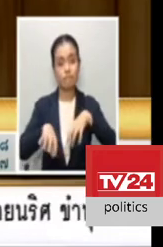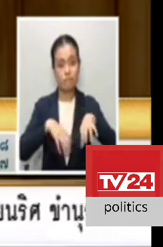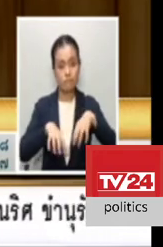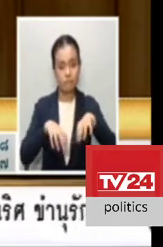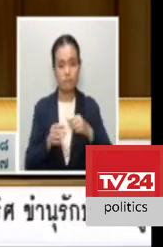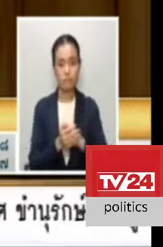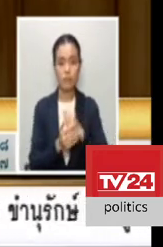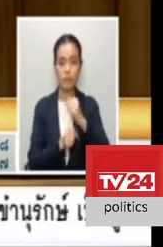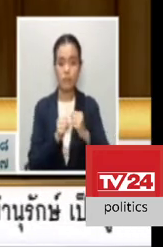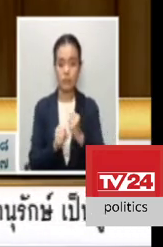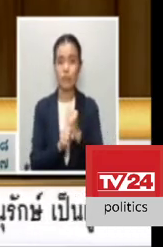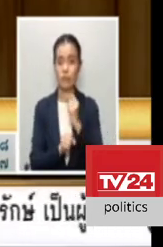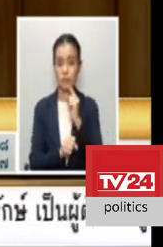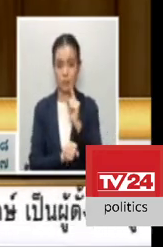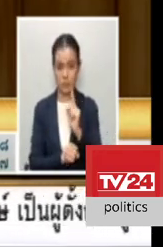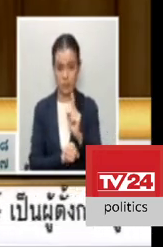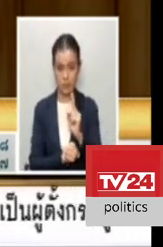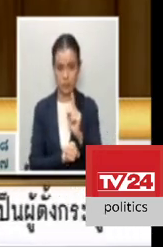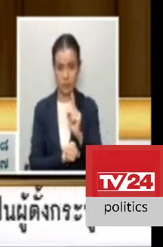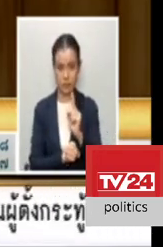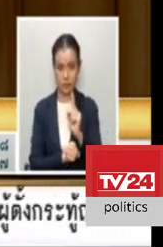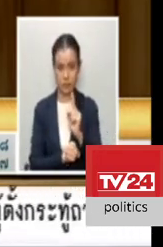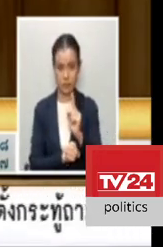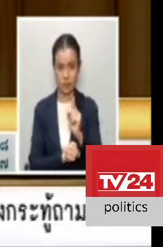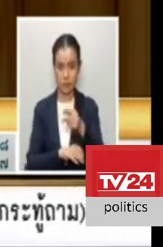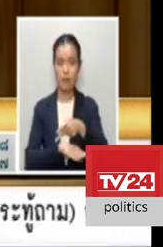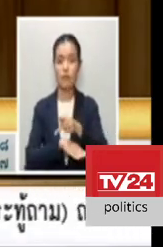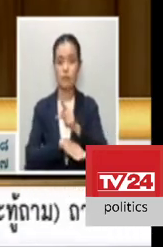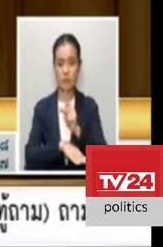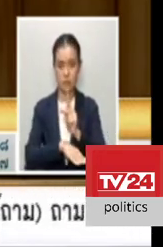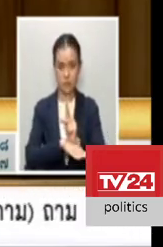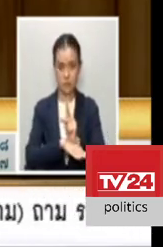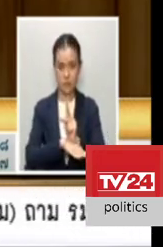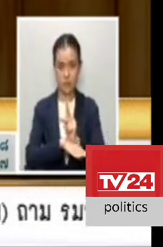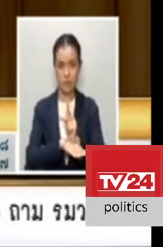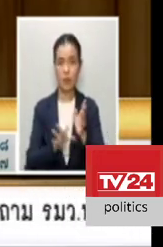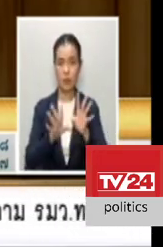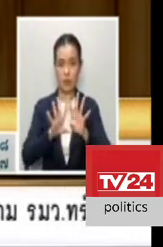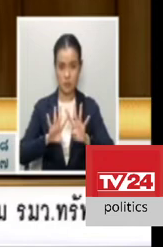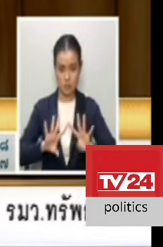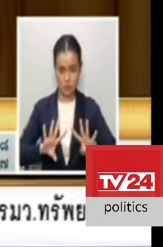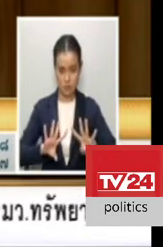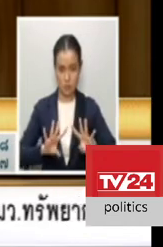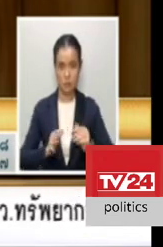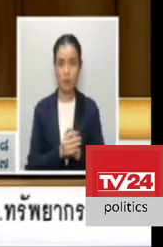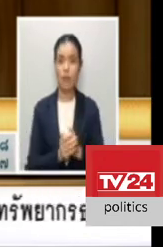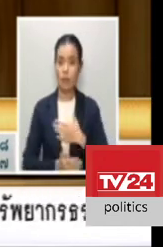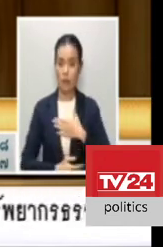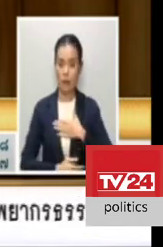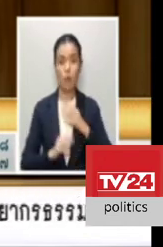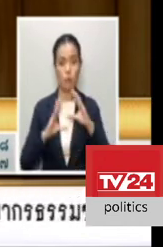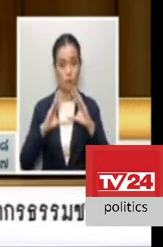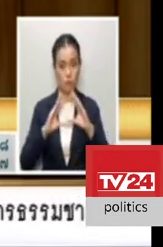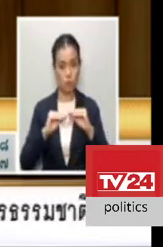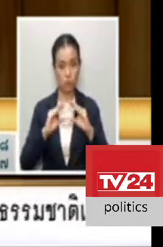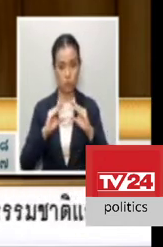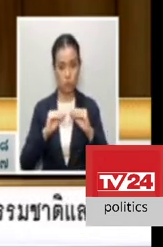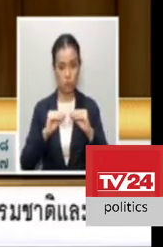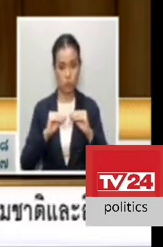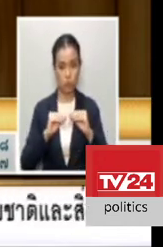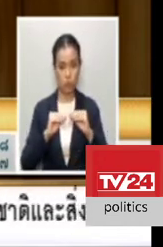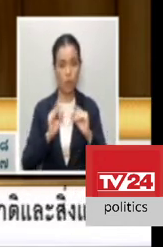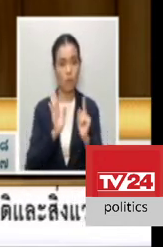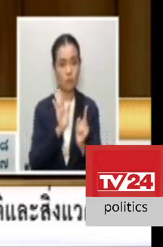ทั้งปีที่เป็นประธานของอาเซียนเนี่ยเรามีการประชุมสุดยอด